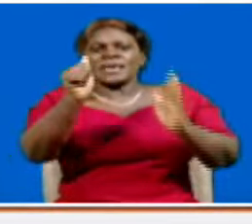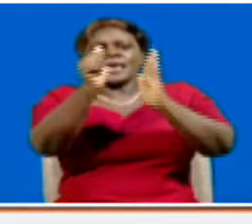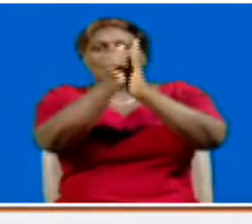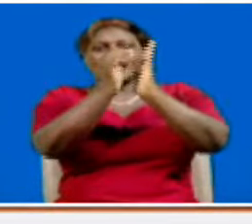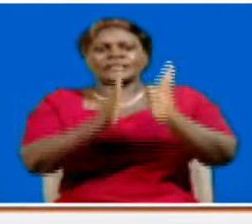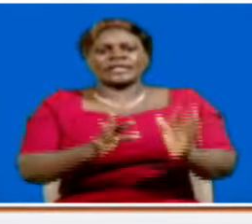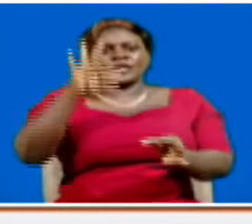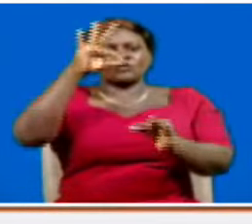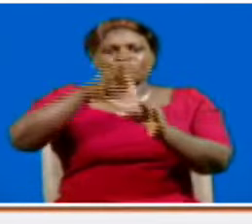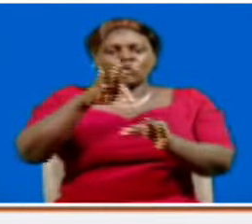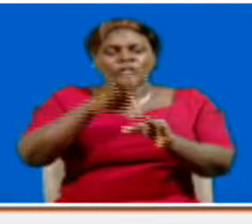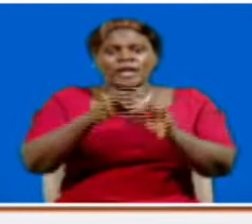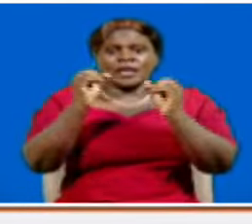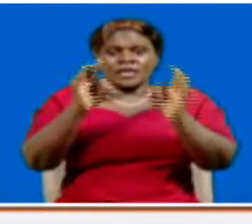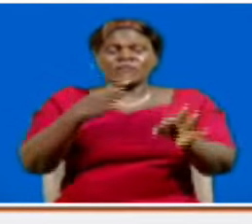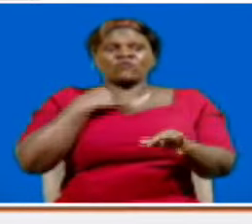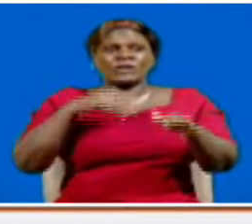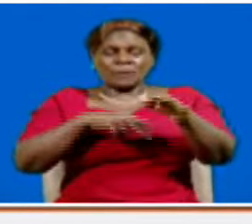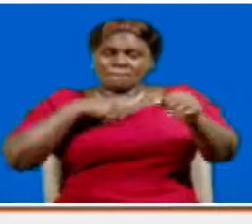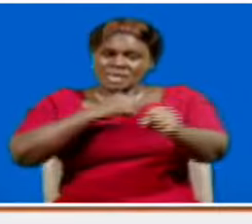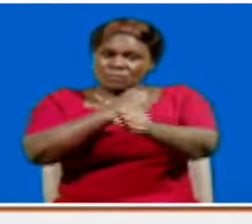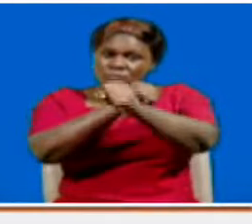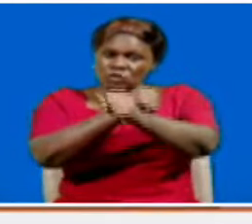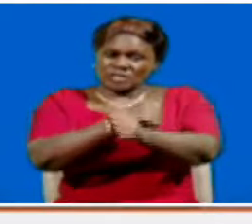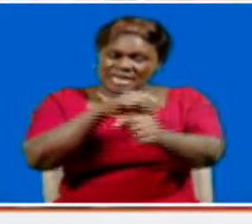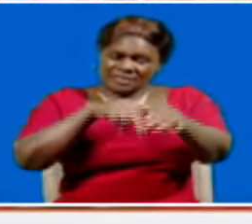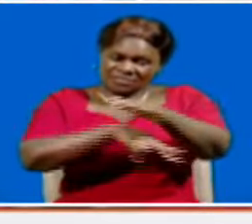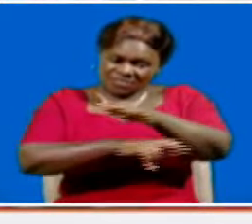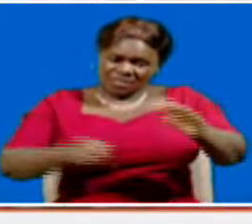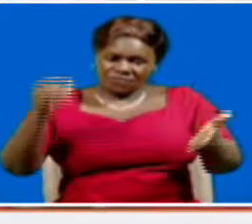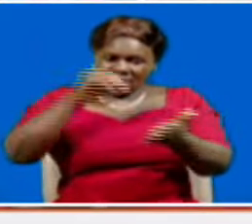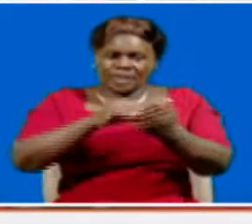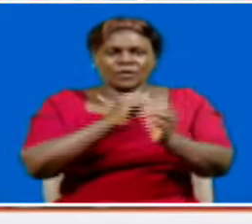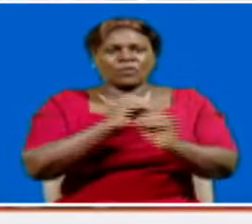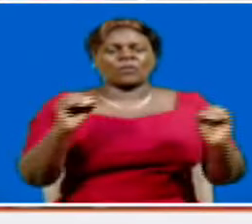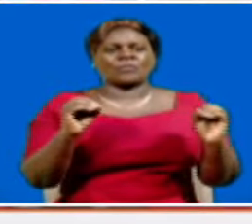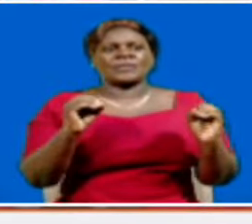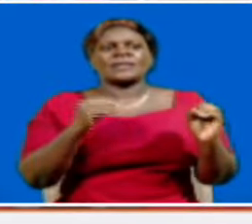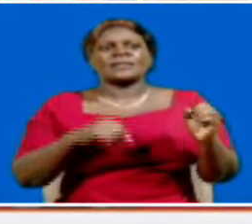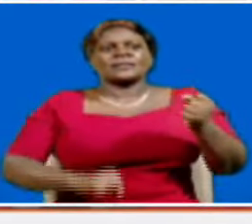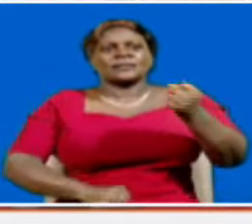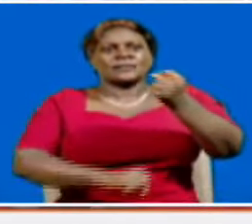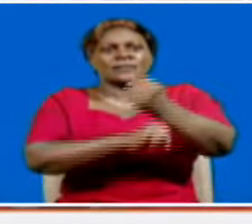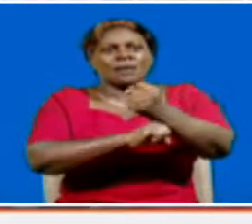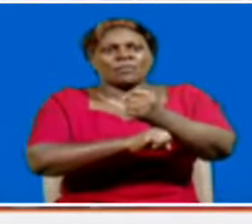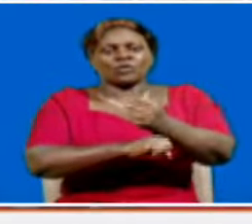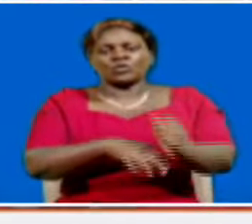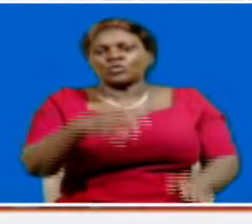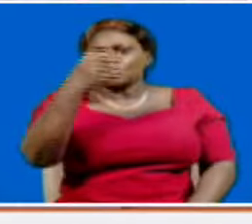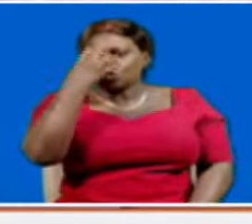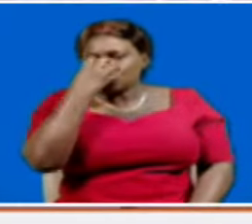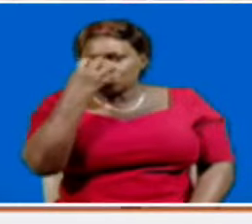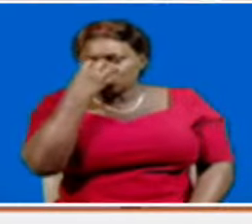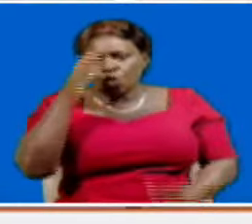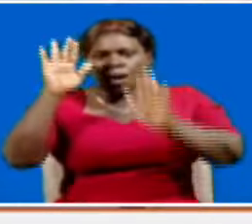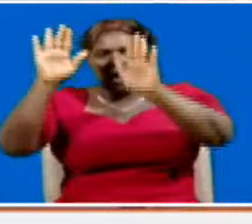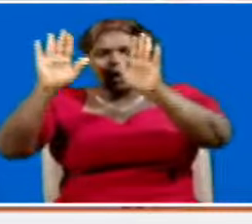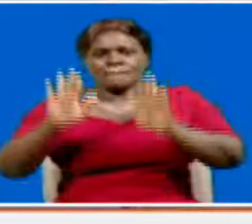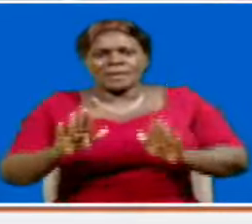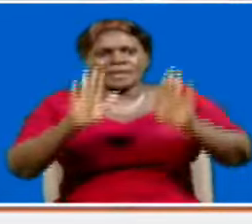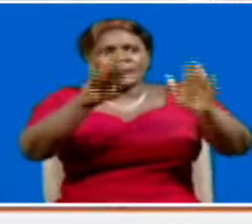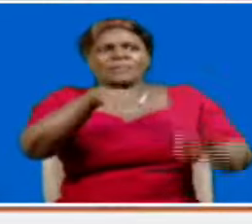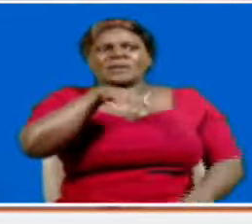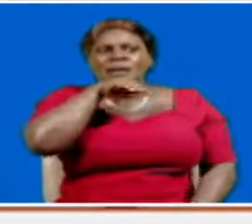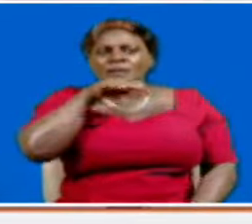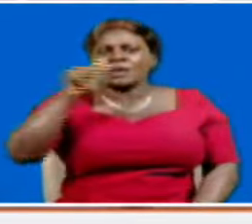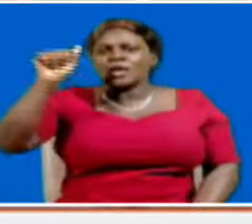hiyo kura kama kuna mali, ndio ni mchungia asibiwe tena. They vow to support President William Ruto in campaigning for Raila's